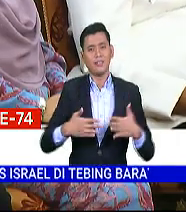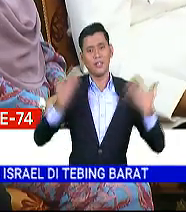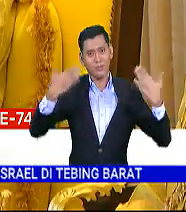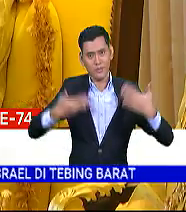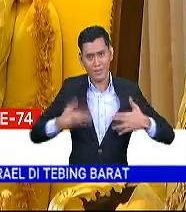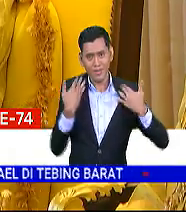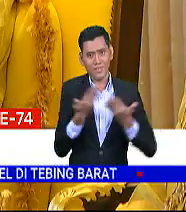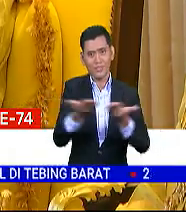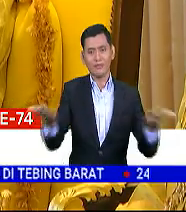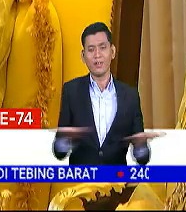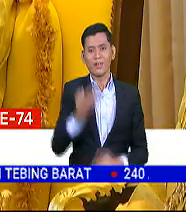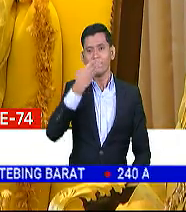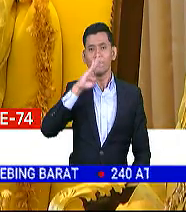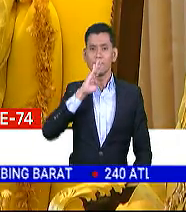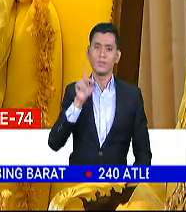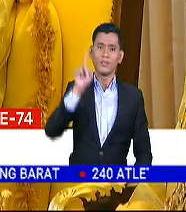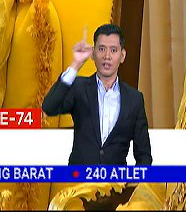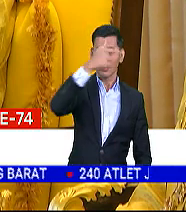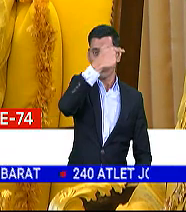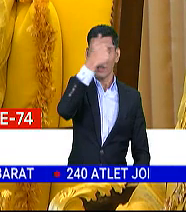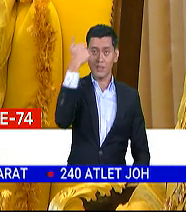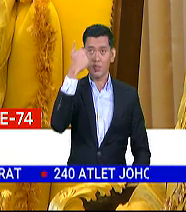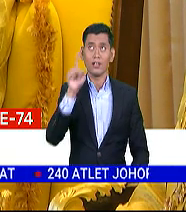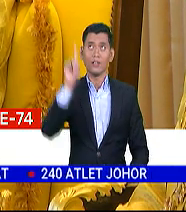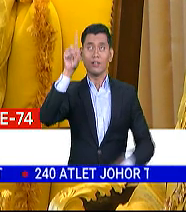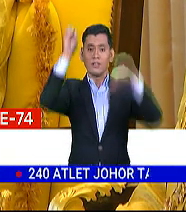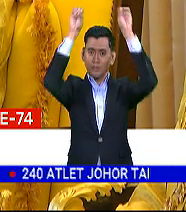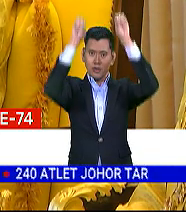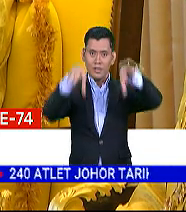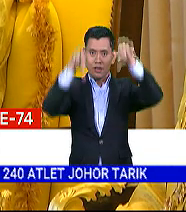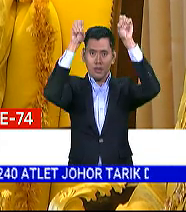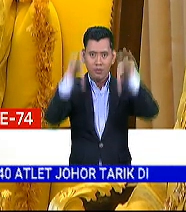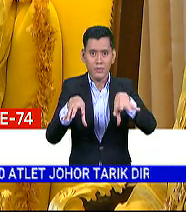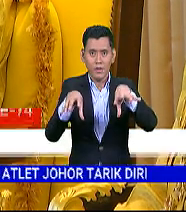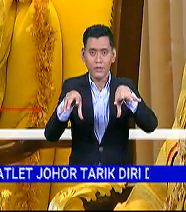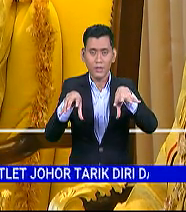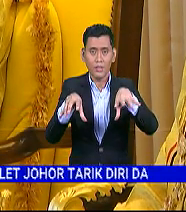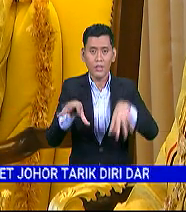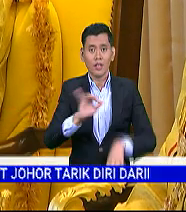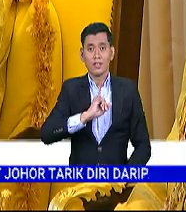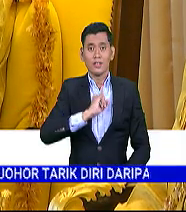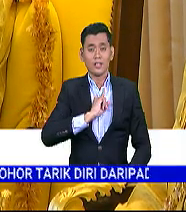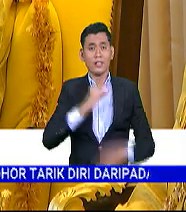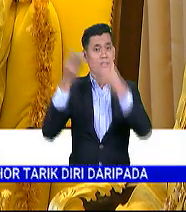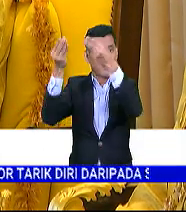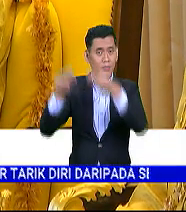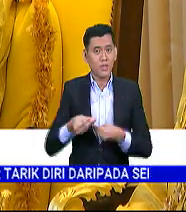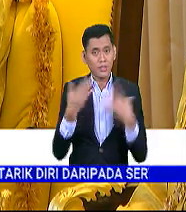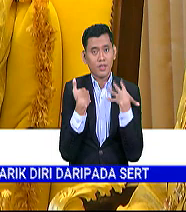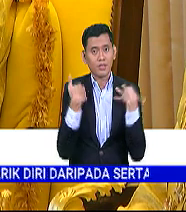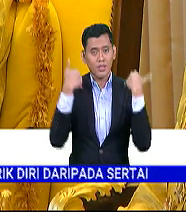kesejahteraan. Alhamdulillah, kerana dengan limpah rahmat dan izinnya juga, Peta dikurniakan